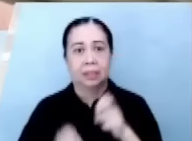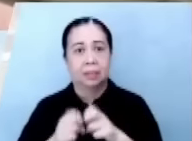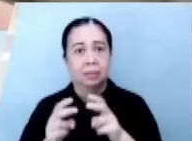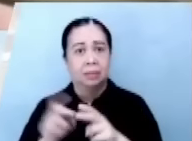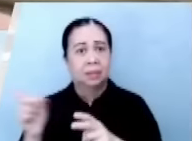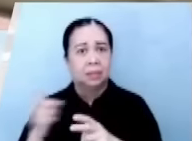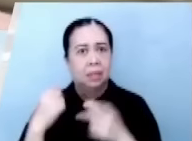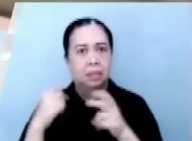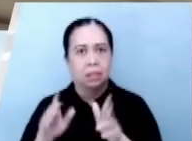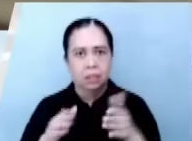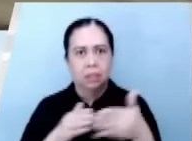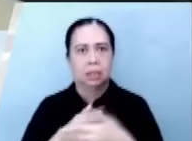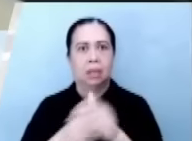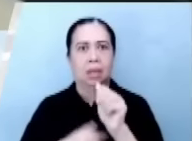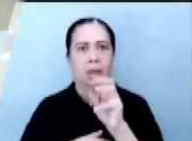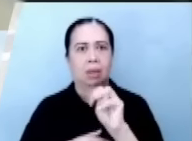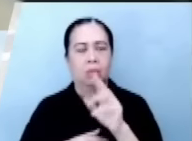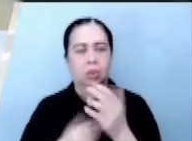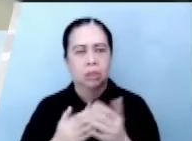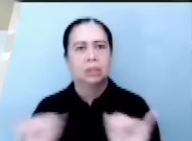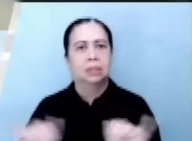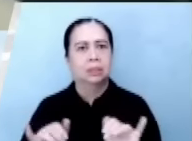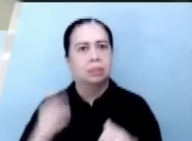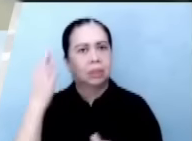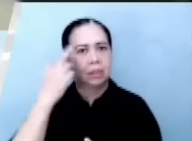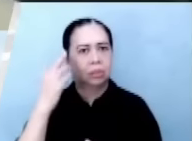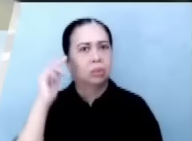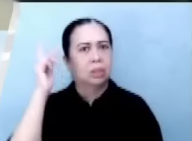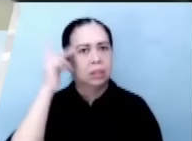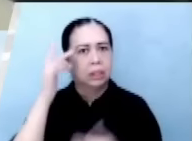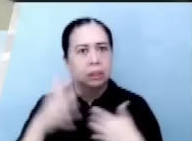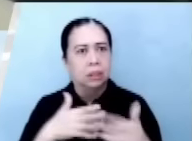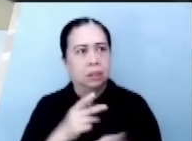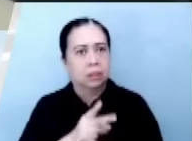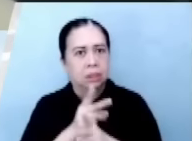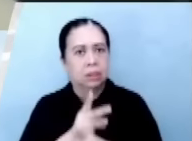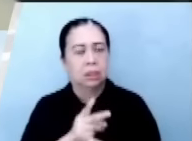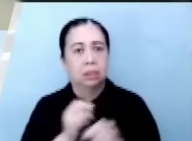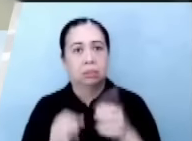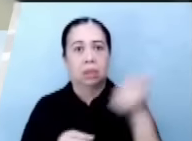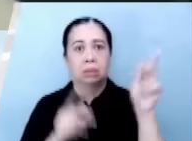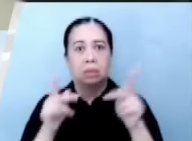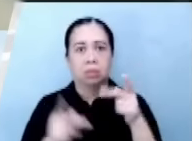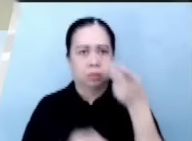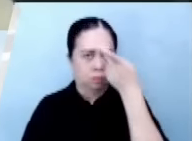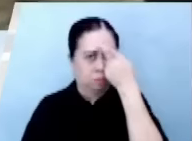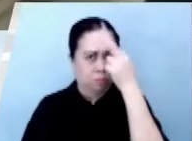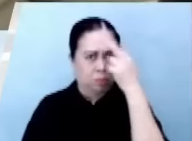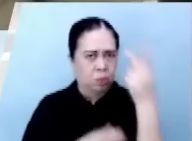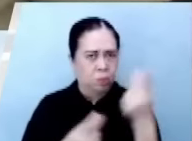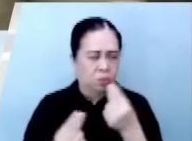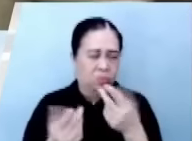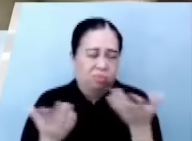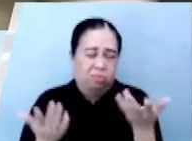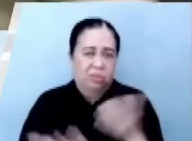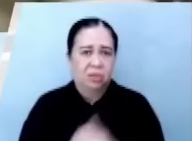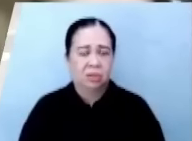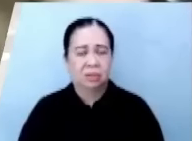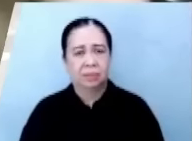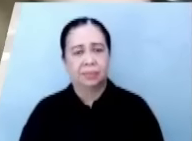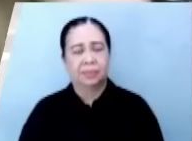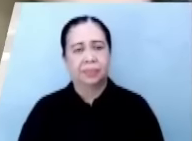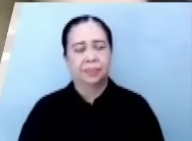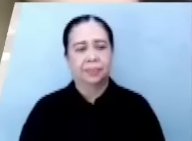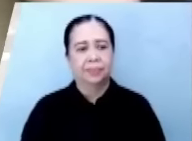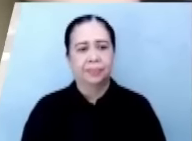tinambangan ng dahil sa politika. Kahit anong ingat mo, pag pinagplanuan ka, wala na. Para sa GMA